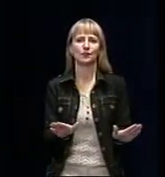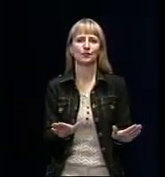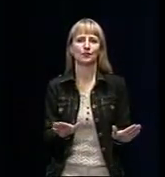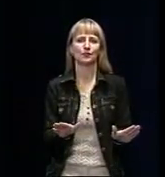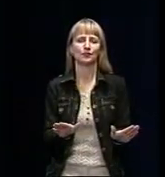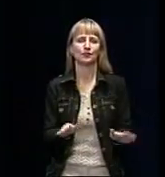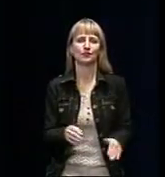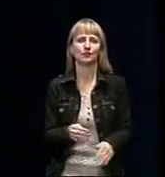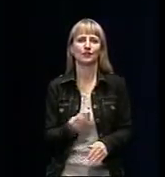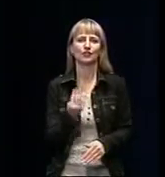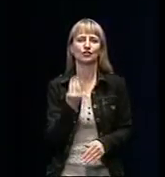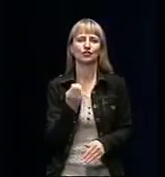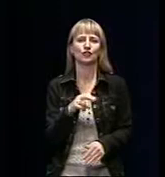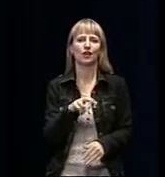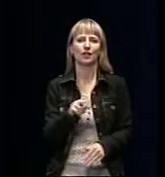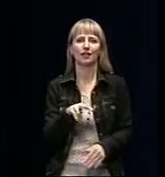ша-ла-ла-ла-ла-ла,